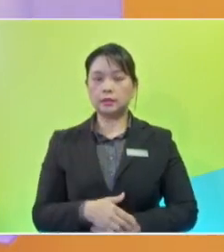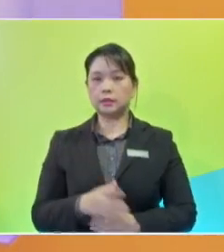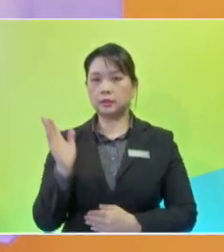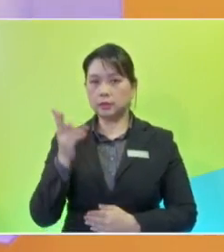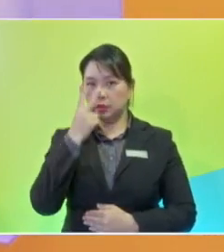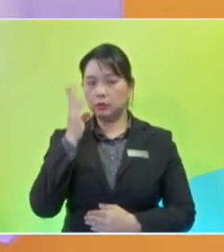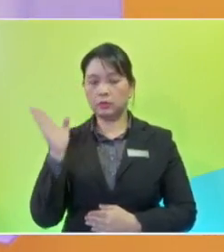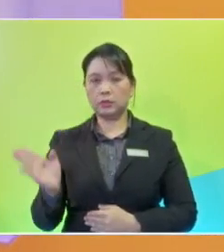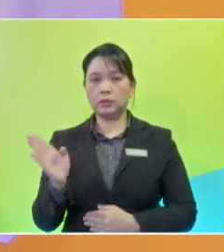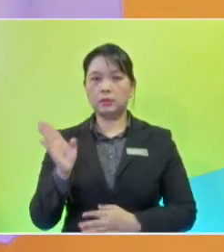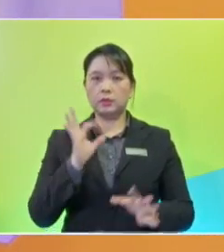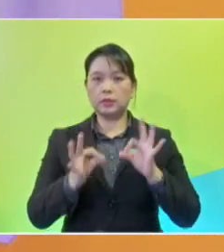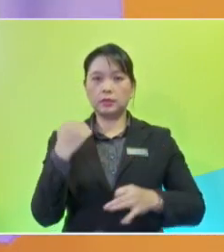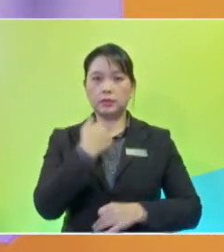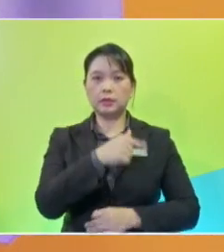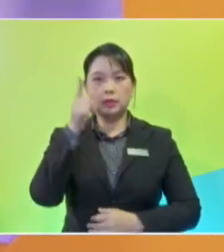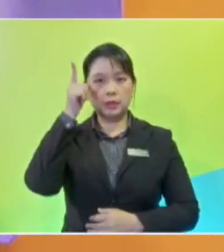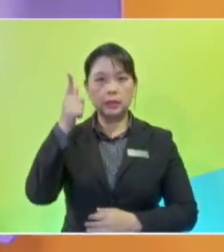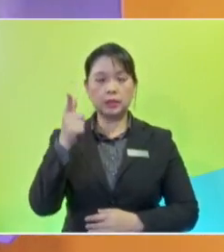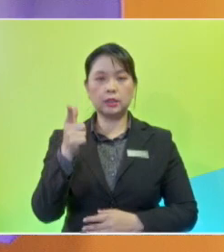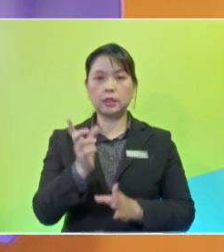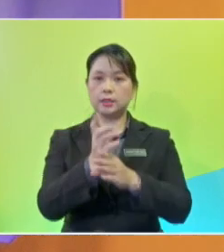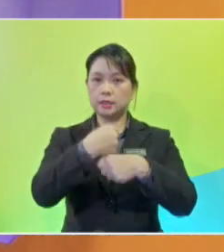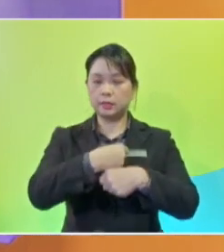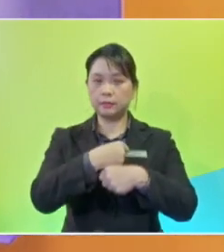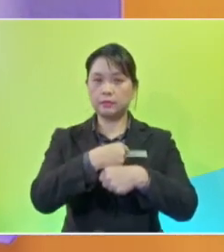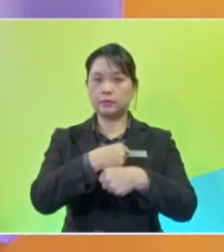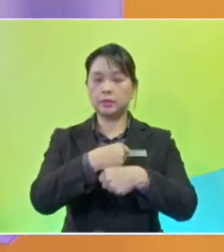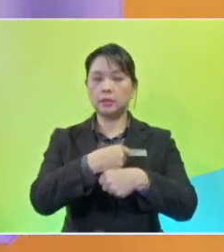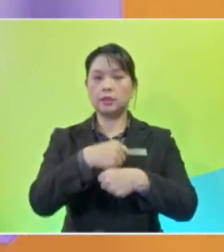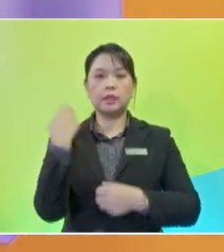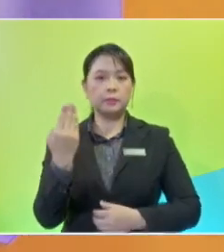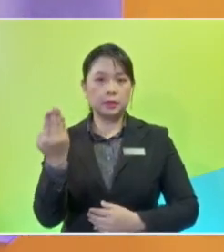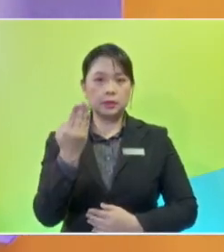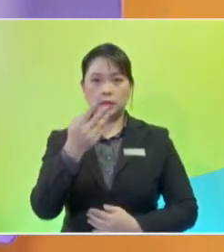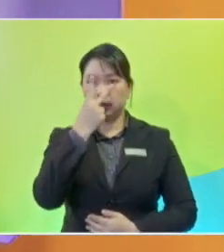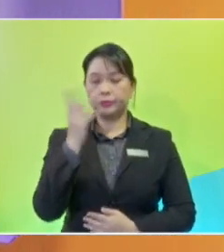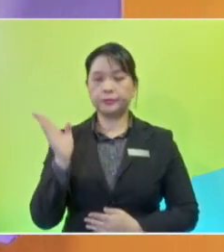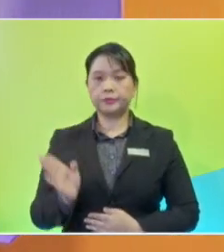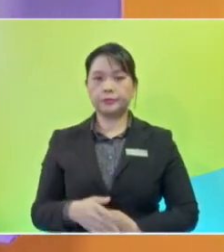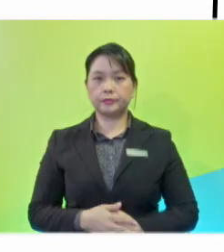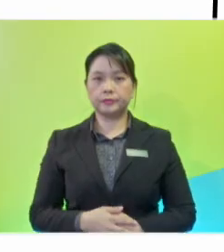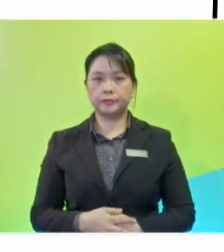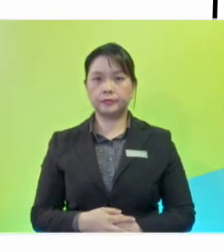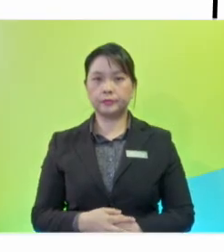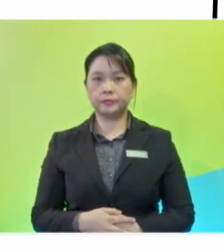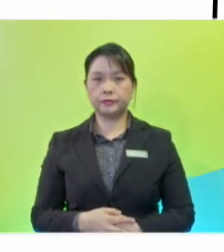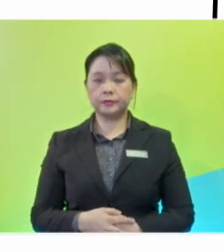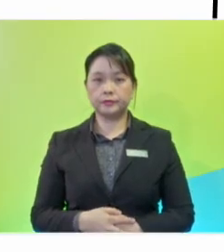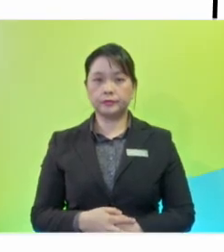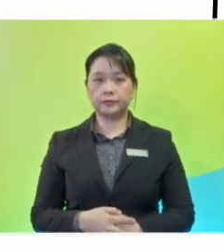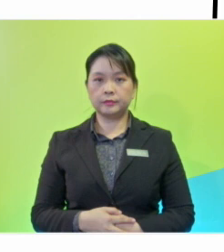kita lihat kita punya eee bentuk am nilai B kita adalah -4 n maka negative 4n2 lah